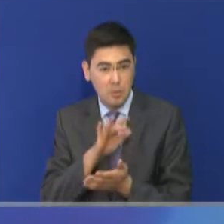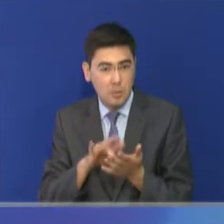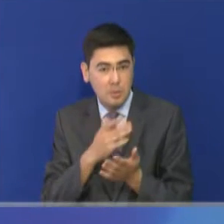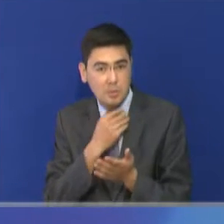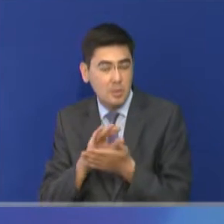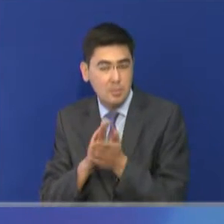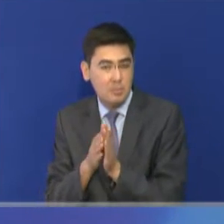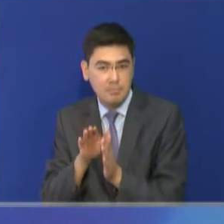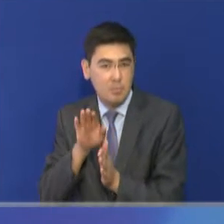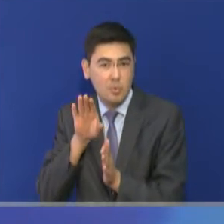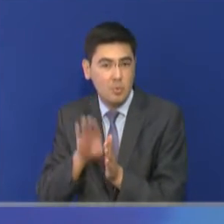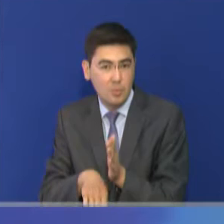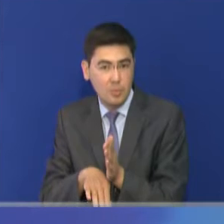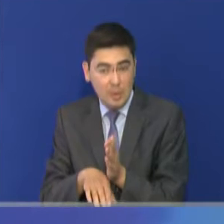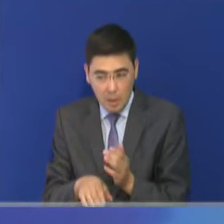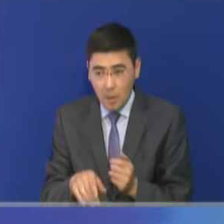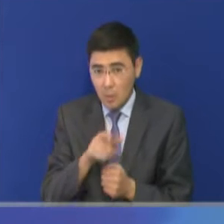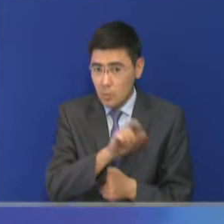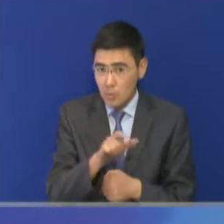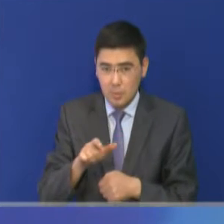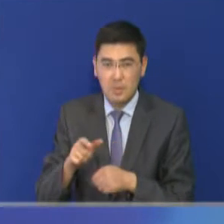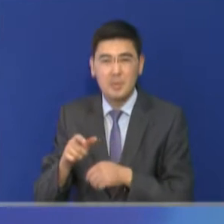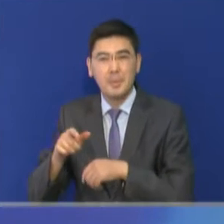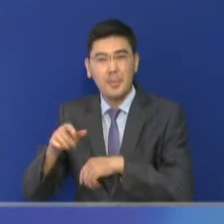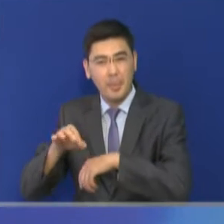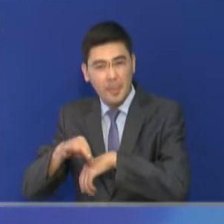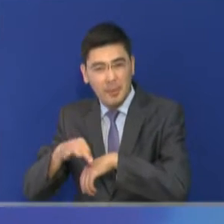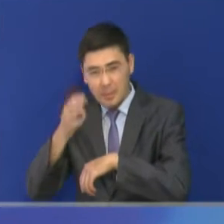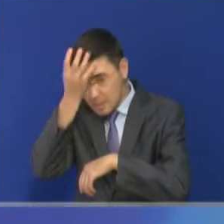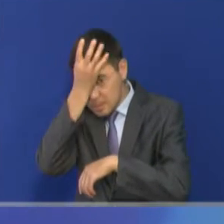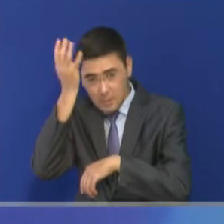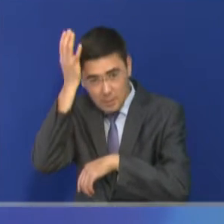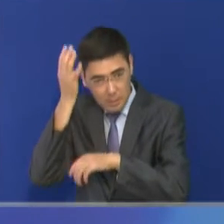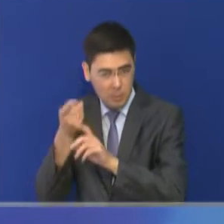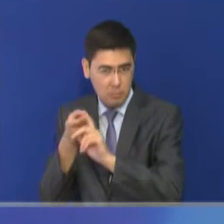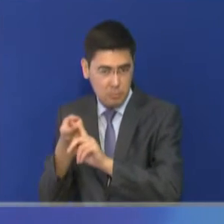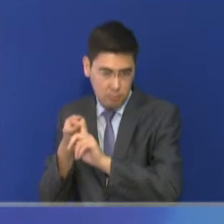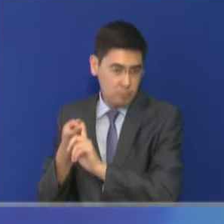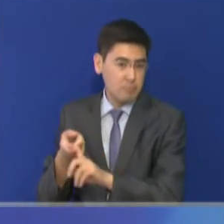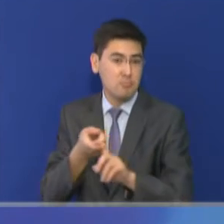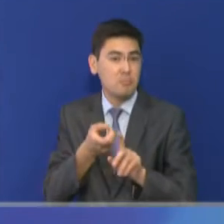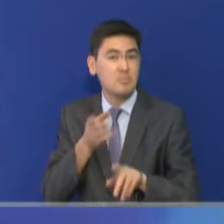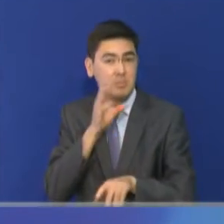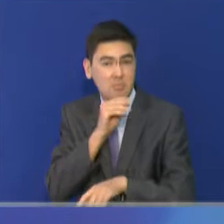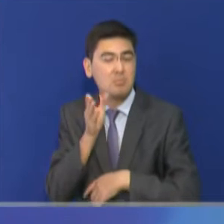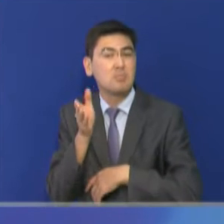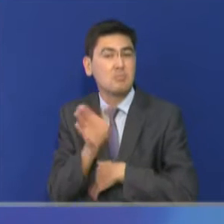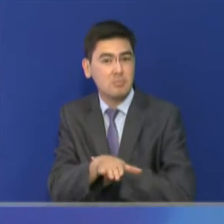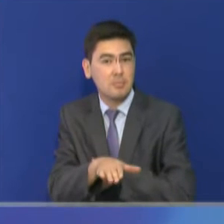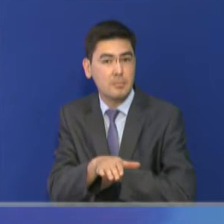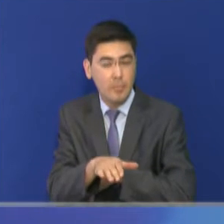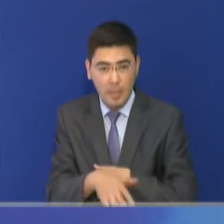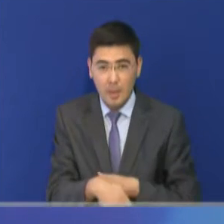сложной. Есть высокий риск заражения коронавирусной инфекцией. За последнюю неделю значительно увеличилось количество инфицированных опасным заболеванием.